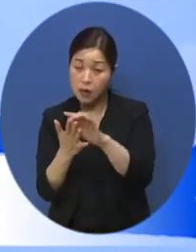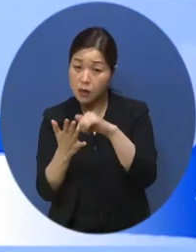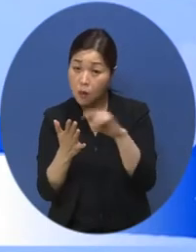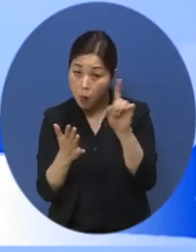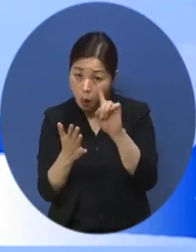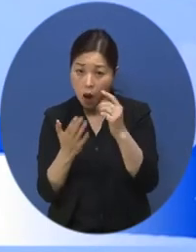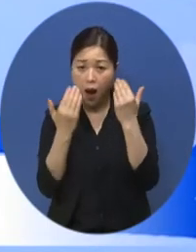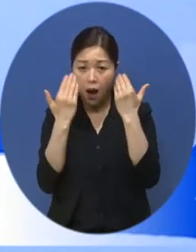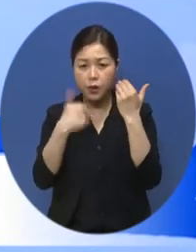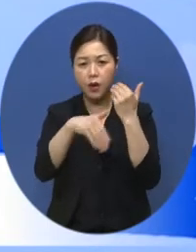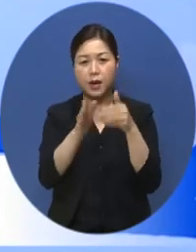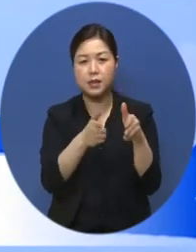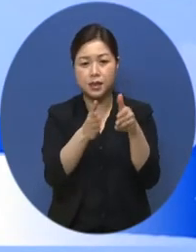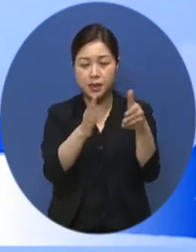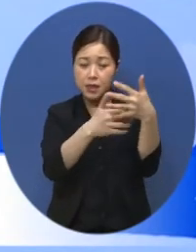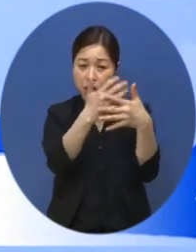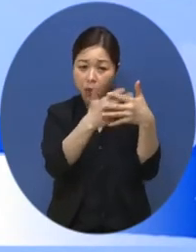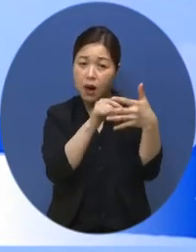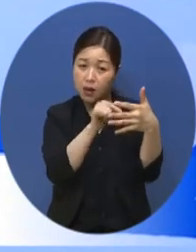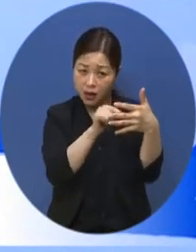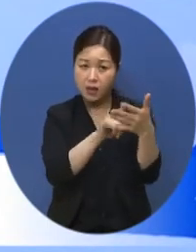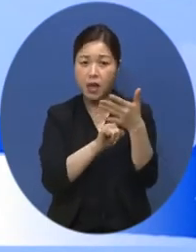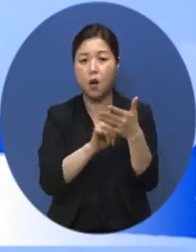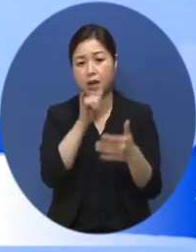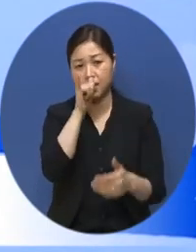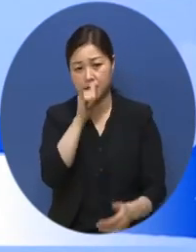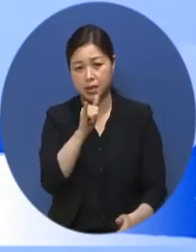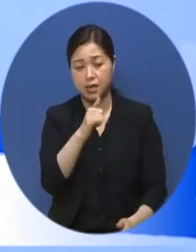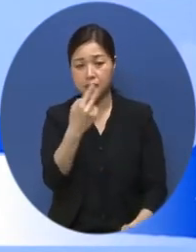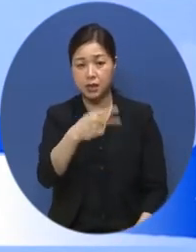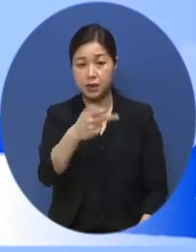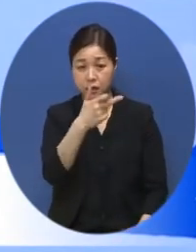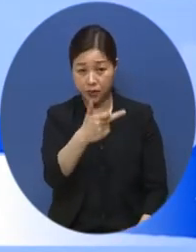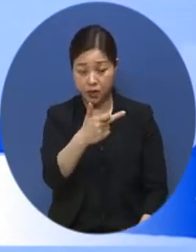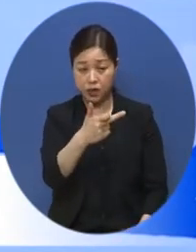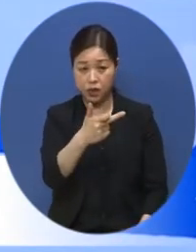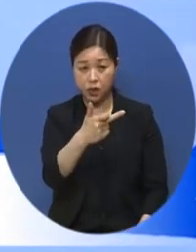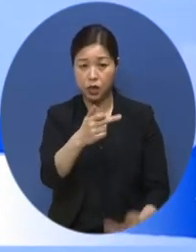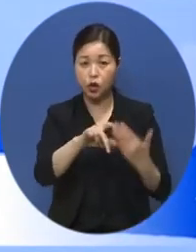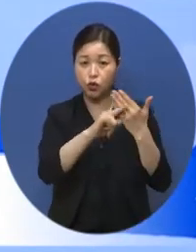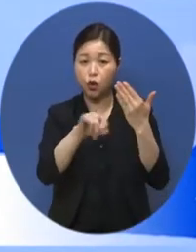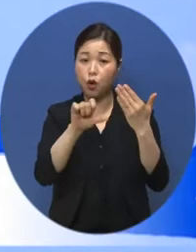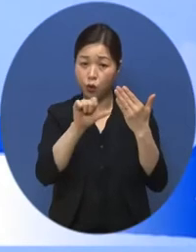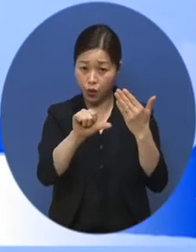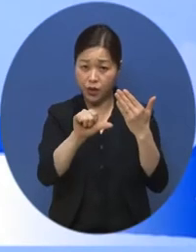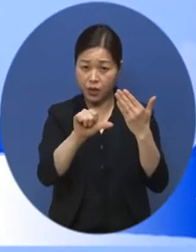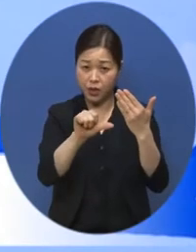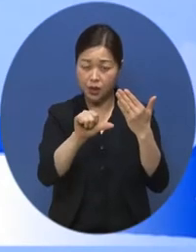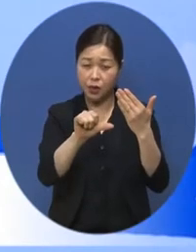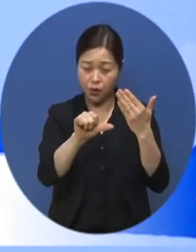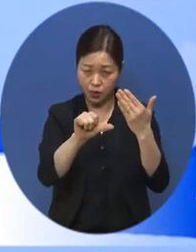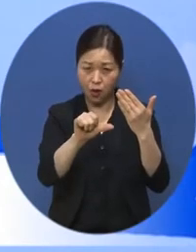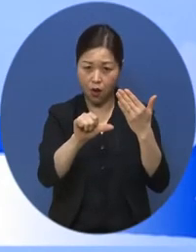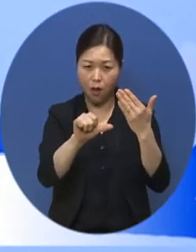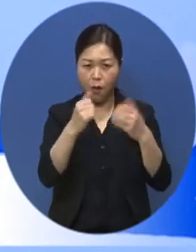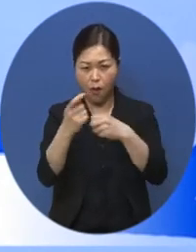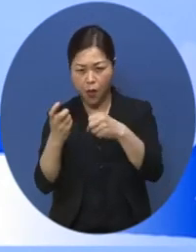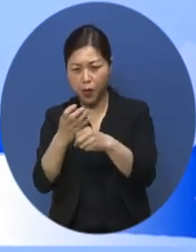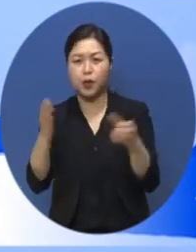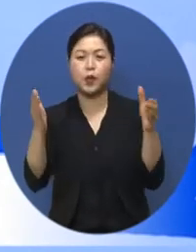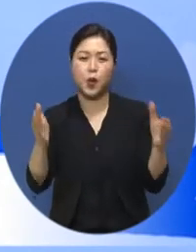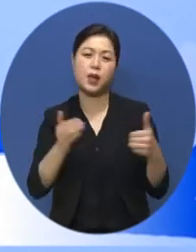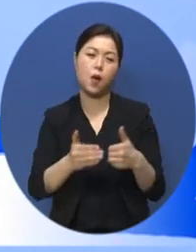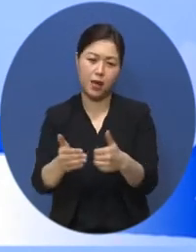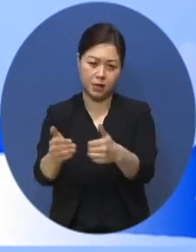이 학교 가는 길에서 다루고 있는 2017년 9월 5일부터 수년간의